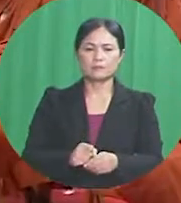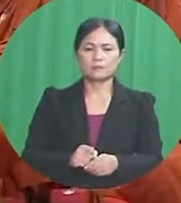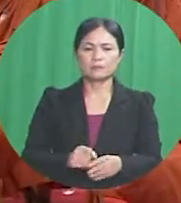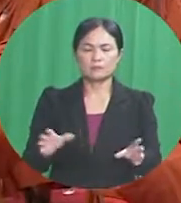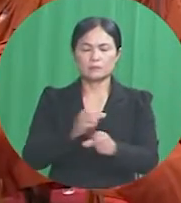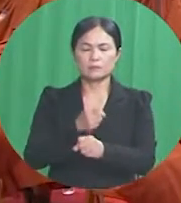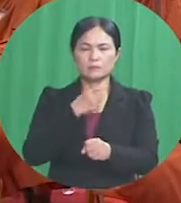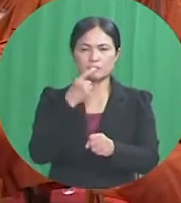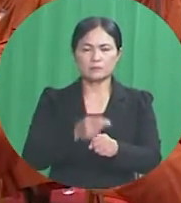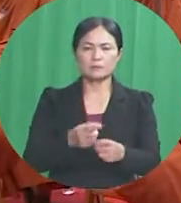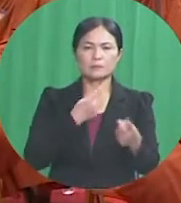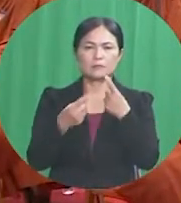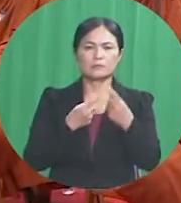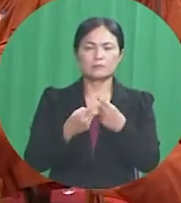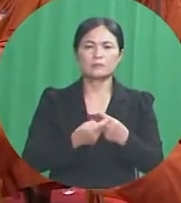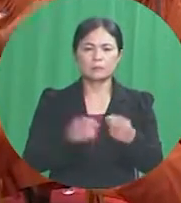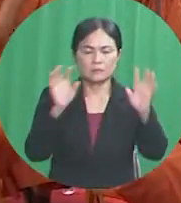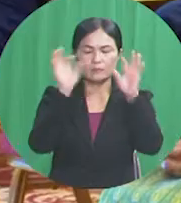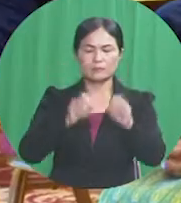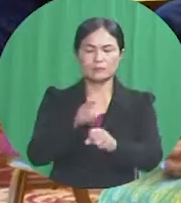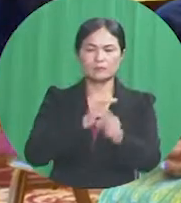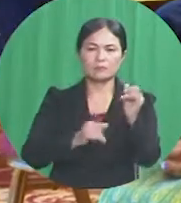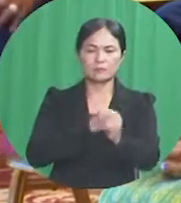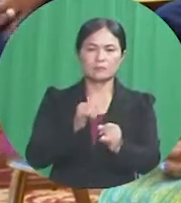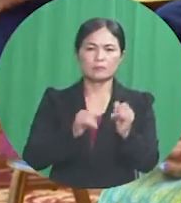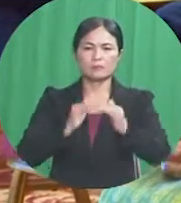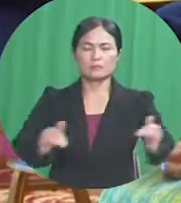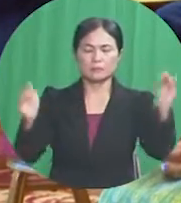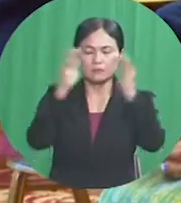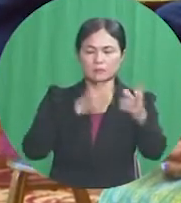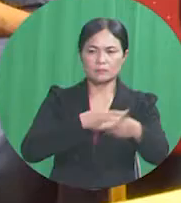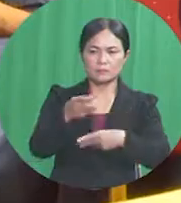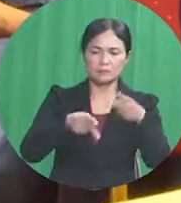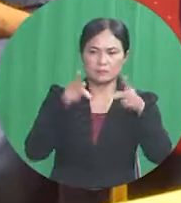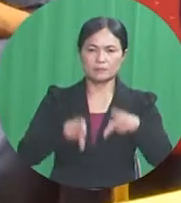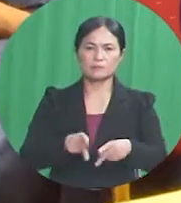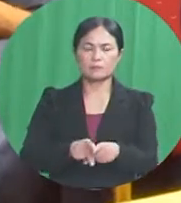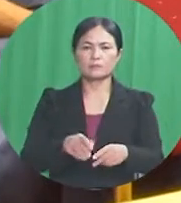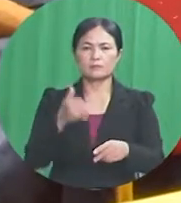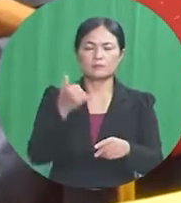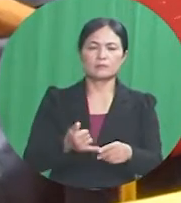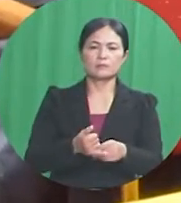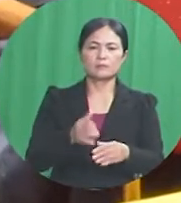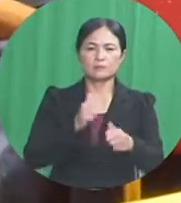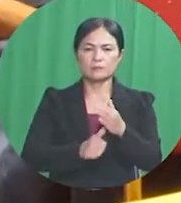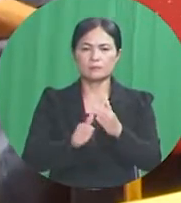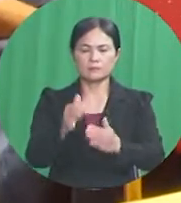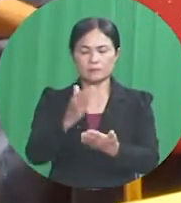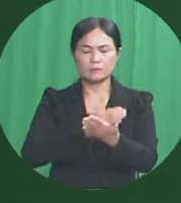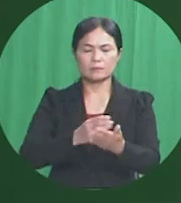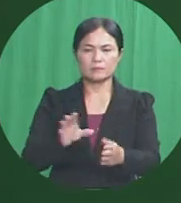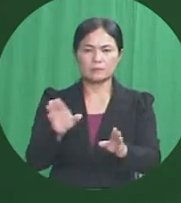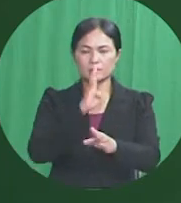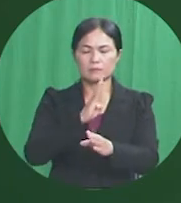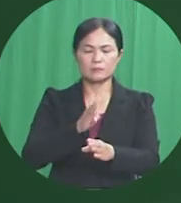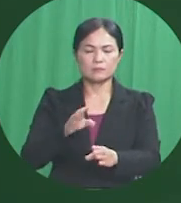ក៏បានមានប្រសាសន៍សម្ដែងសម្ដីទៅកាន់វេទិកាជាតិអន្តរសាសនាប្រឆាំងការជួញដូរមនុស្សលើកទី6ក្រោមប្រធានបទកុំយកកម្ពុ